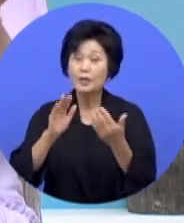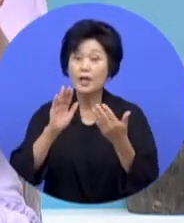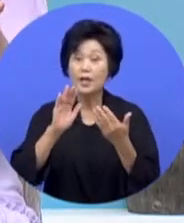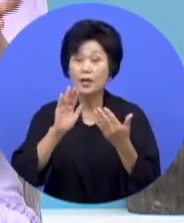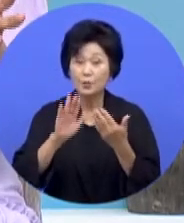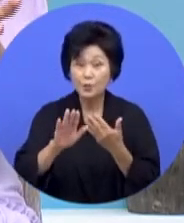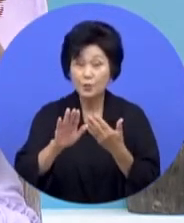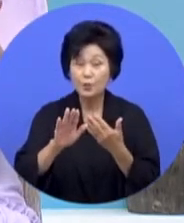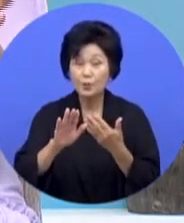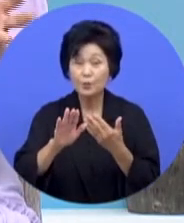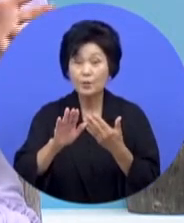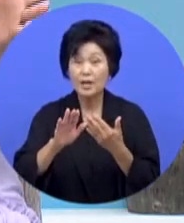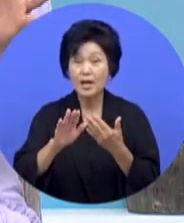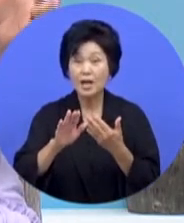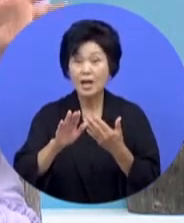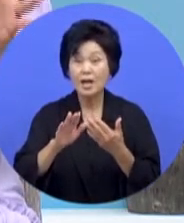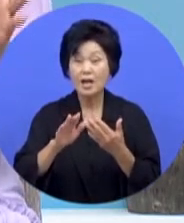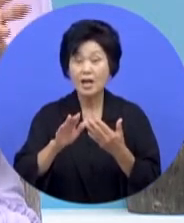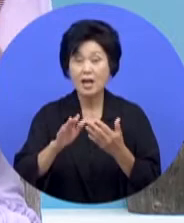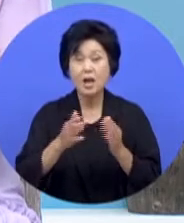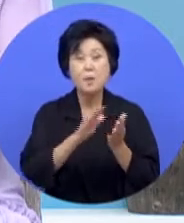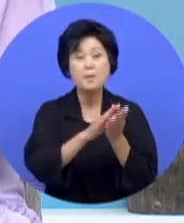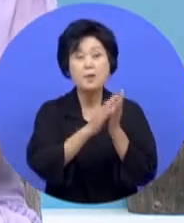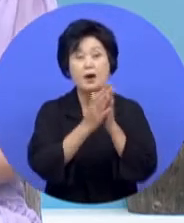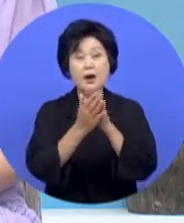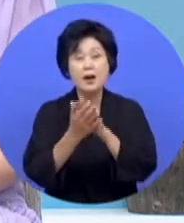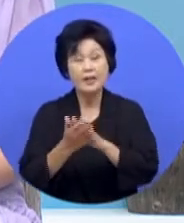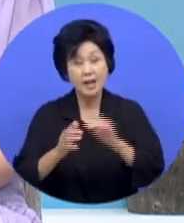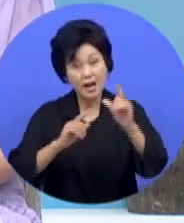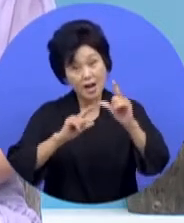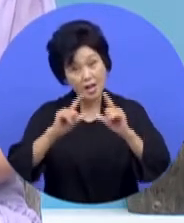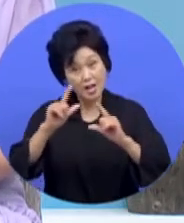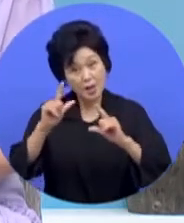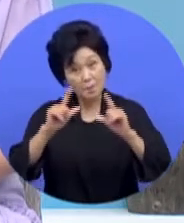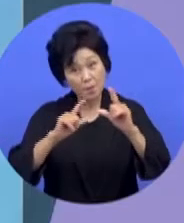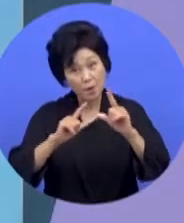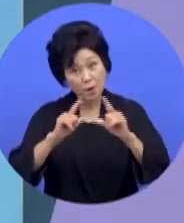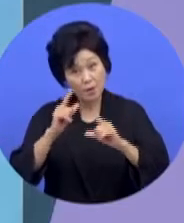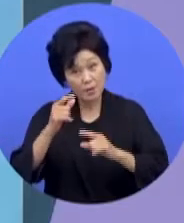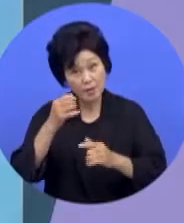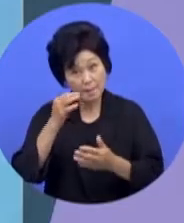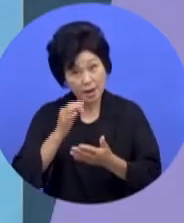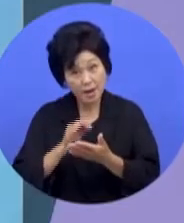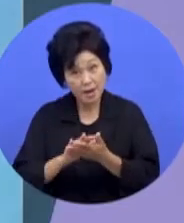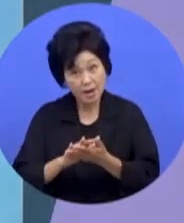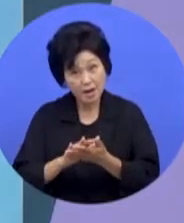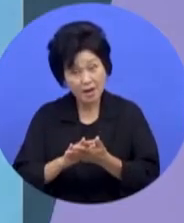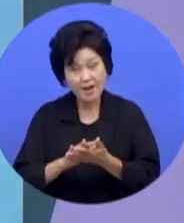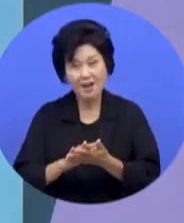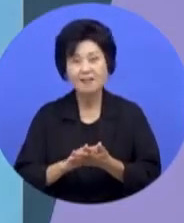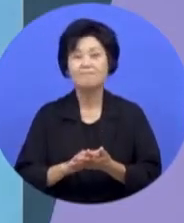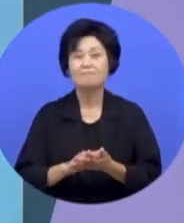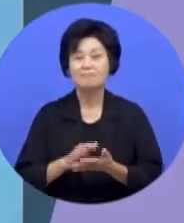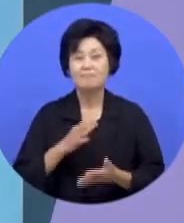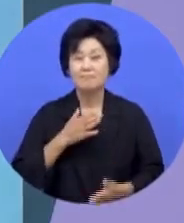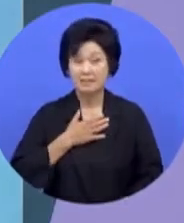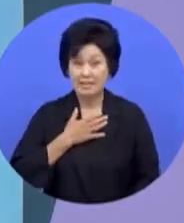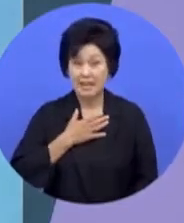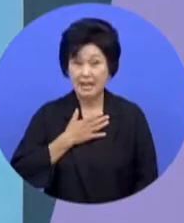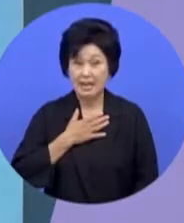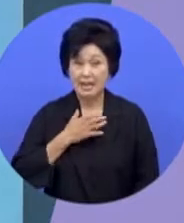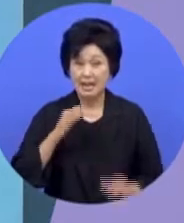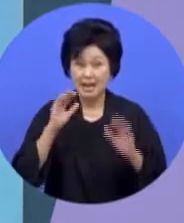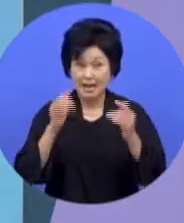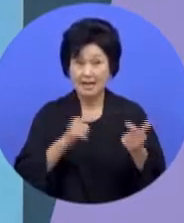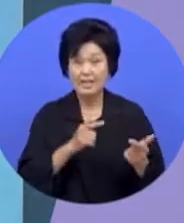인천 기독국제학교에서 이렇게 변해가는 모습이 좀 보이세요? 네, 그럼요. 저도 역시 저희 아이는 좀 일찍이, 아예